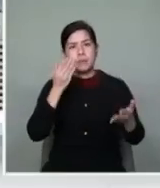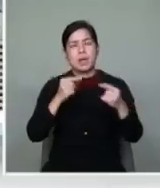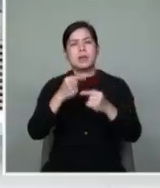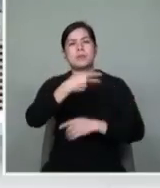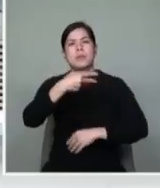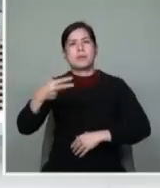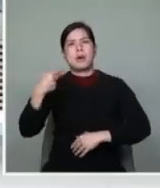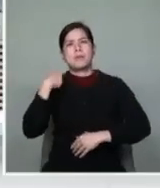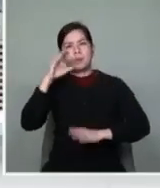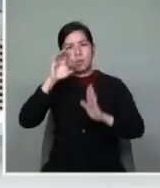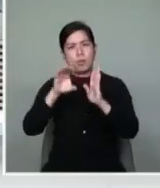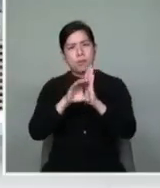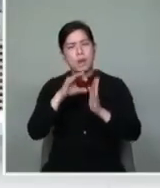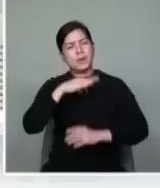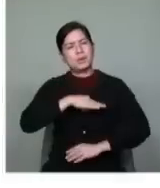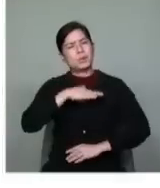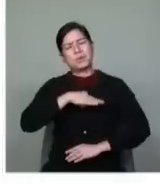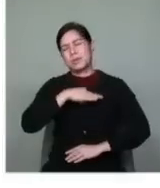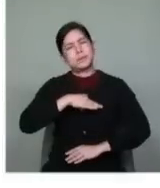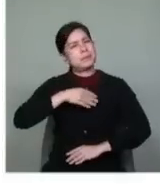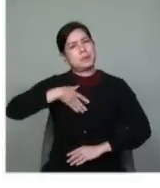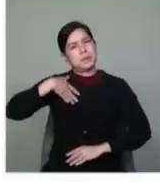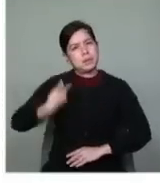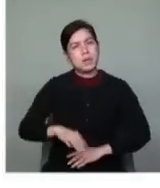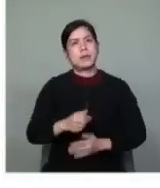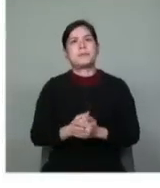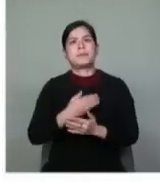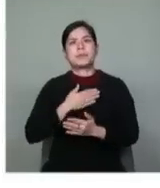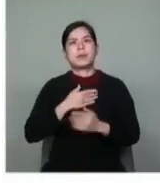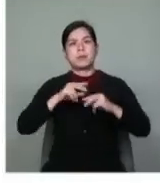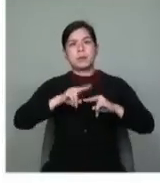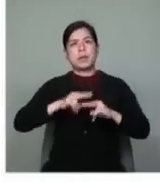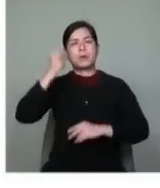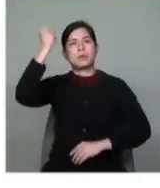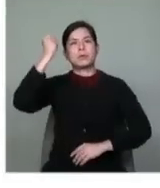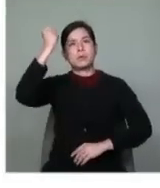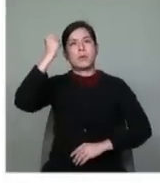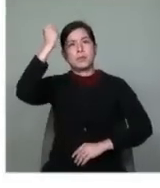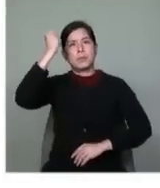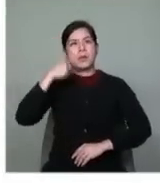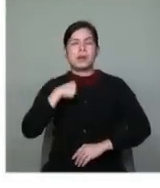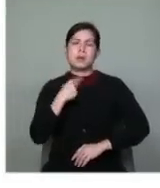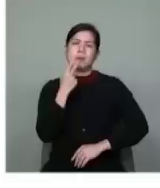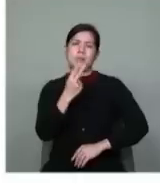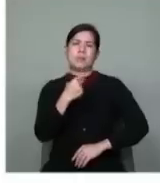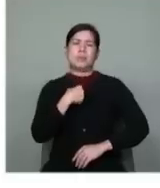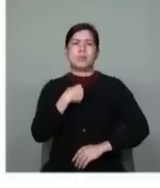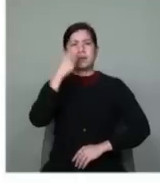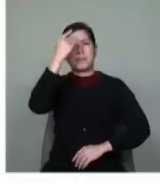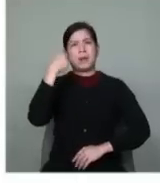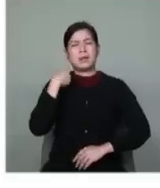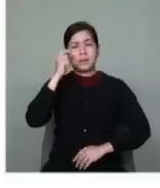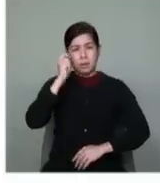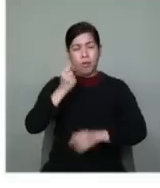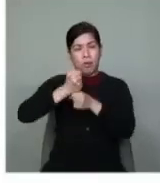ใจเหลือเกินกับสิ่งที่เกิดขึ้นยกตัวอย่างเช่นเรานั่งอยู่บนรถเมล์แบบนี้ทำไมยังจะต้องกาง